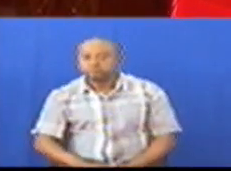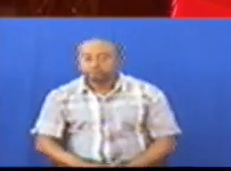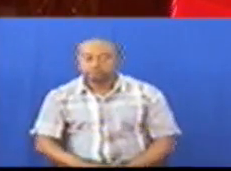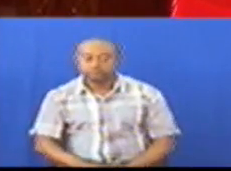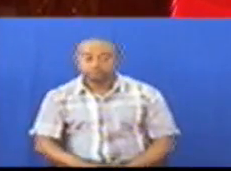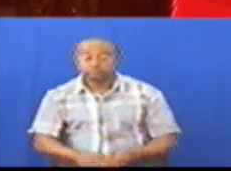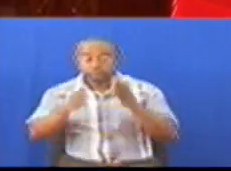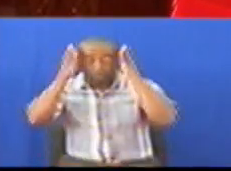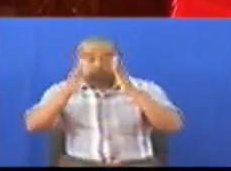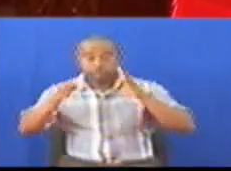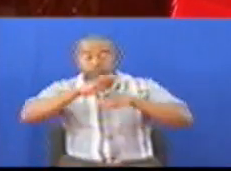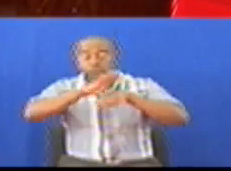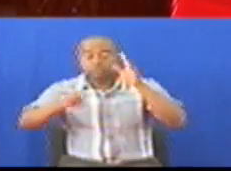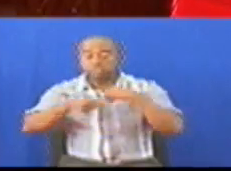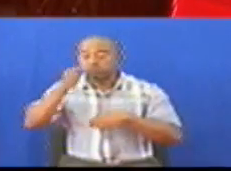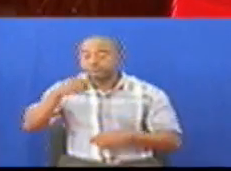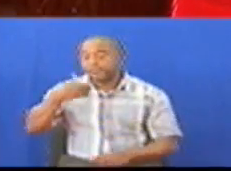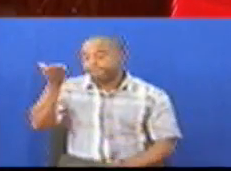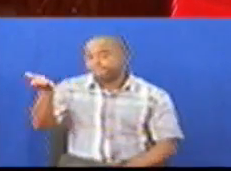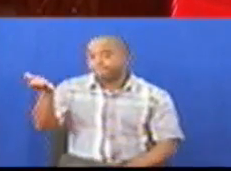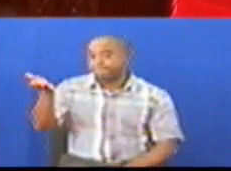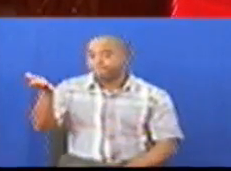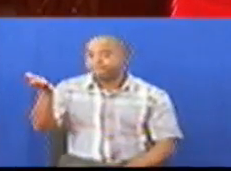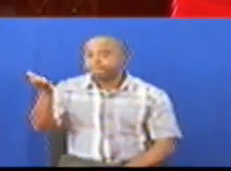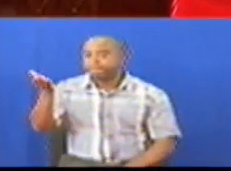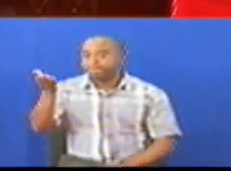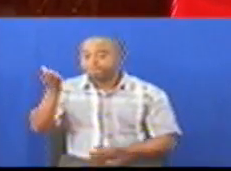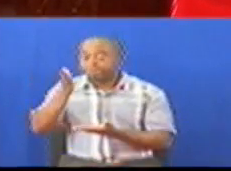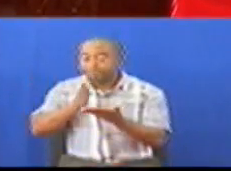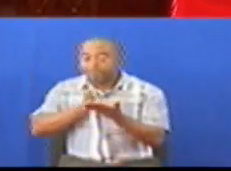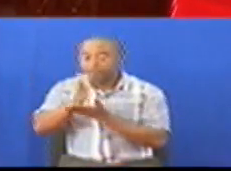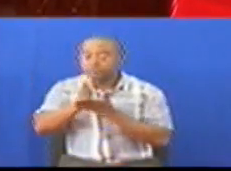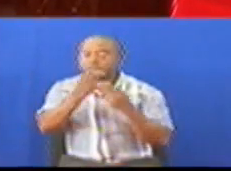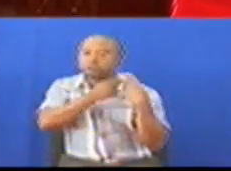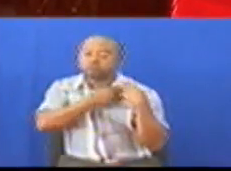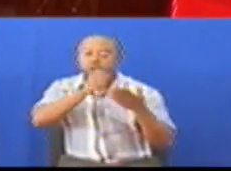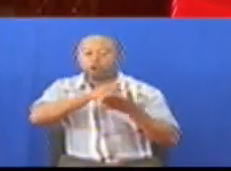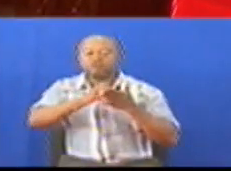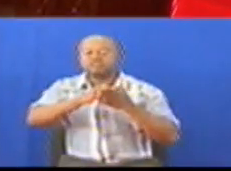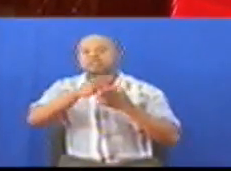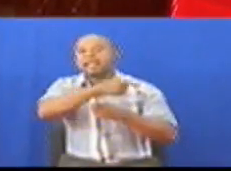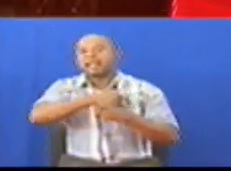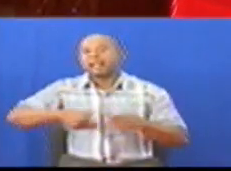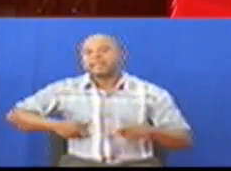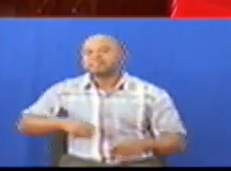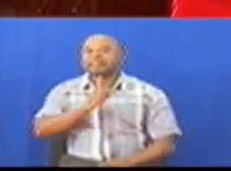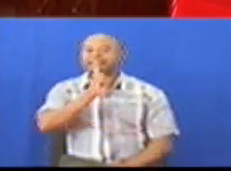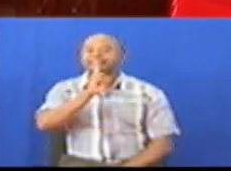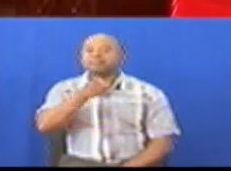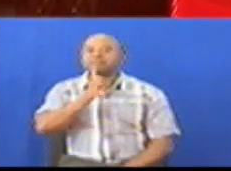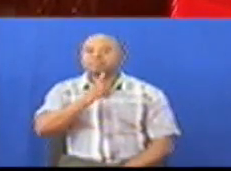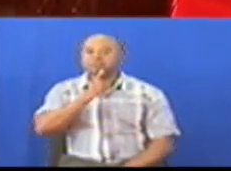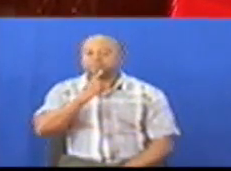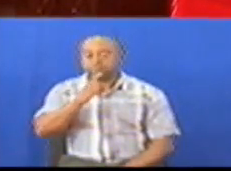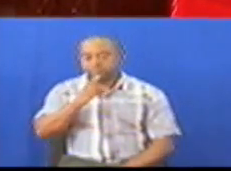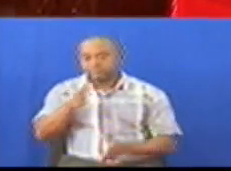Mheshimiwa Naibu Spika, mapitio majukumu ya ofisi ya Rais Tamisemi. Baada ya kutoa utangulizi, naomba